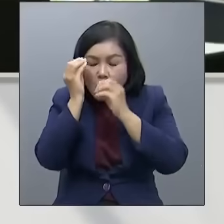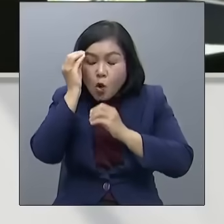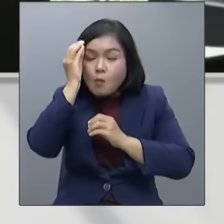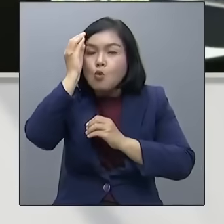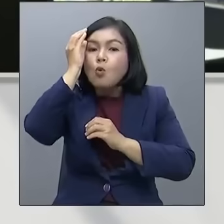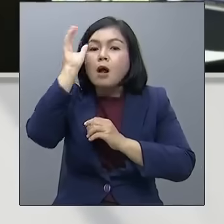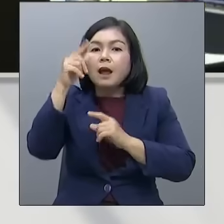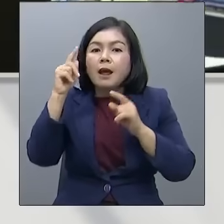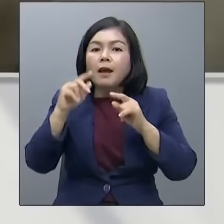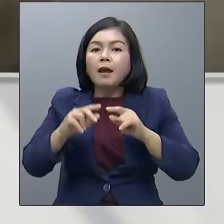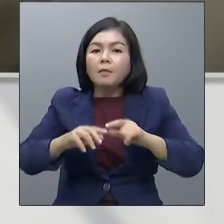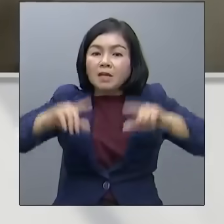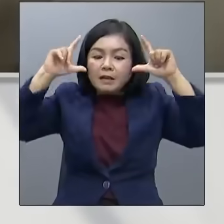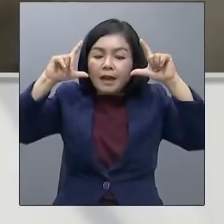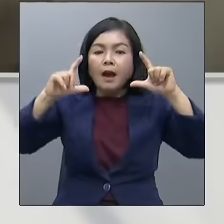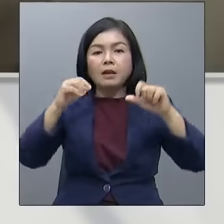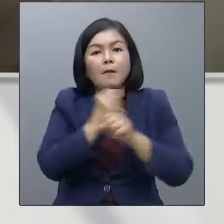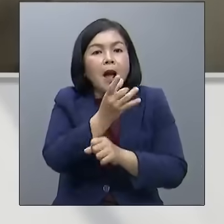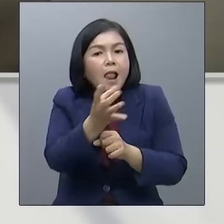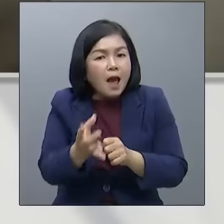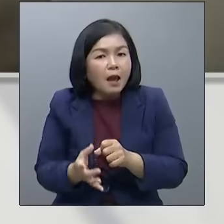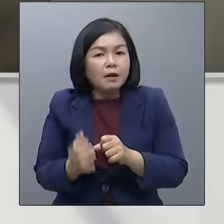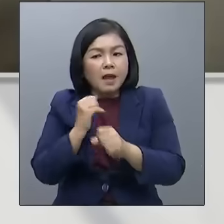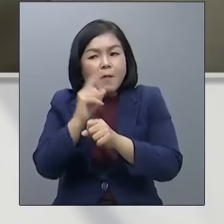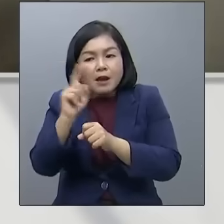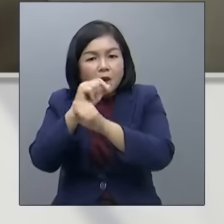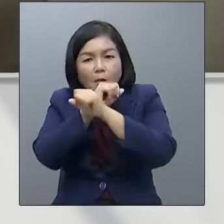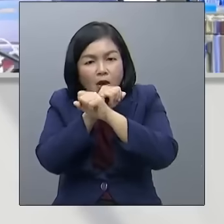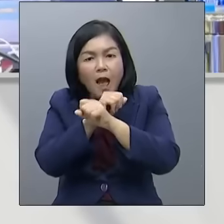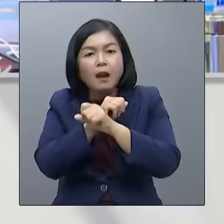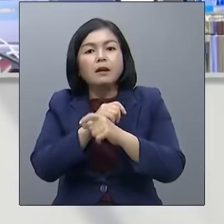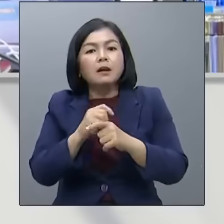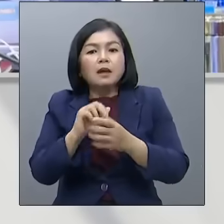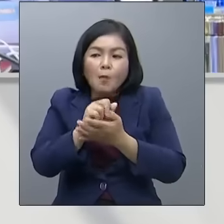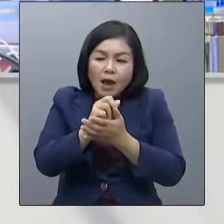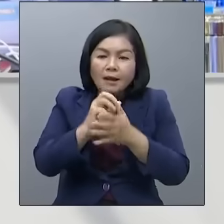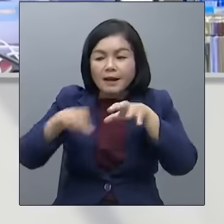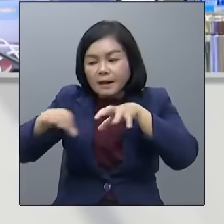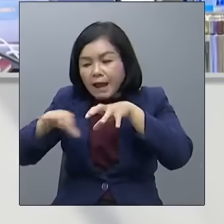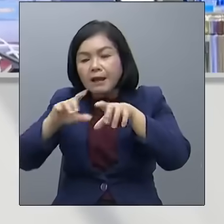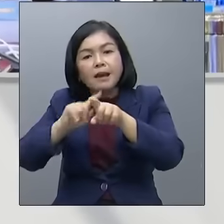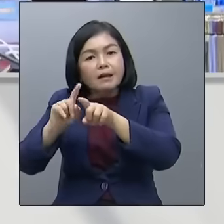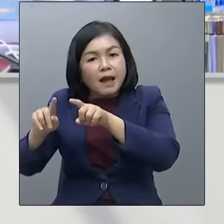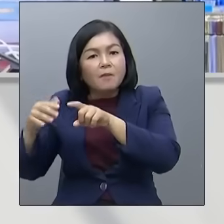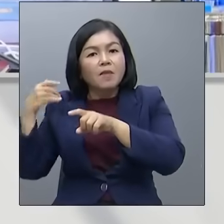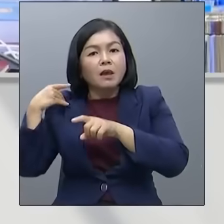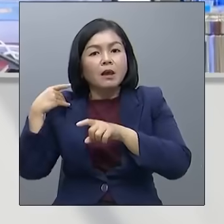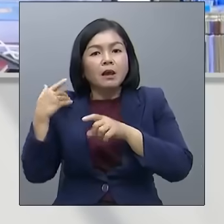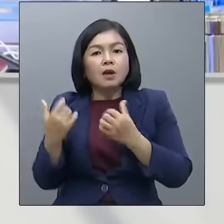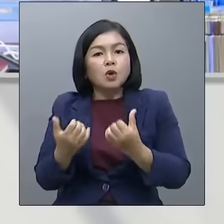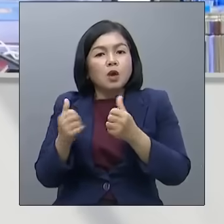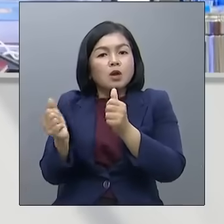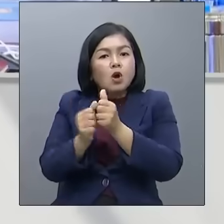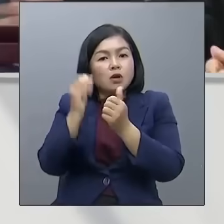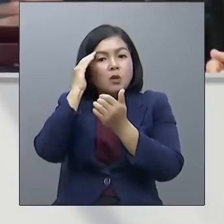คือผลงานด้านการสืบสวนสอบสวนการป้องปรามอาชญากรรมงานด้านการบริหารและงานอำนวยการซึ่งก็เป็นงานที่รองผบ.